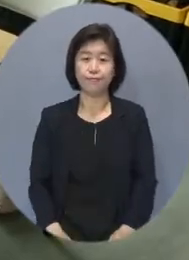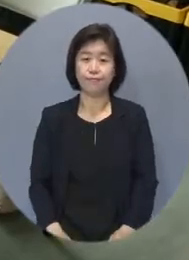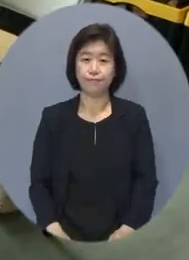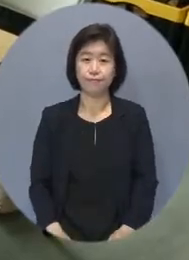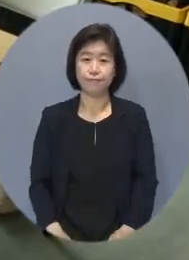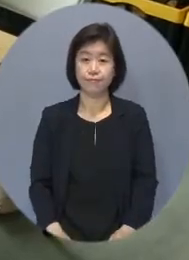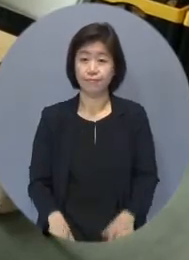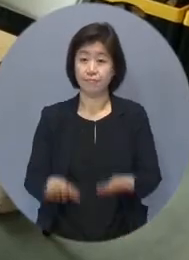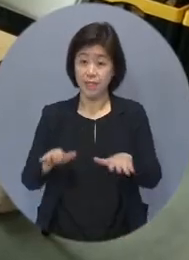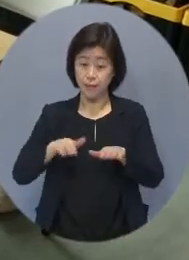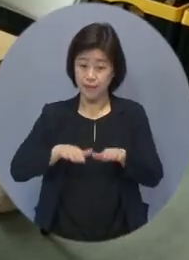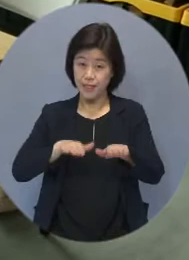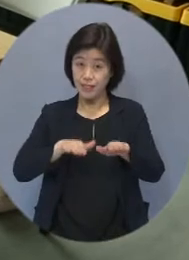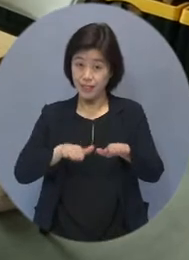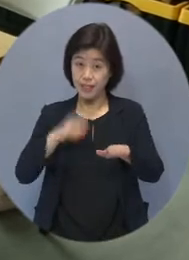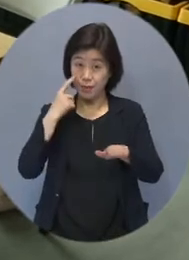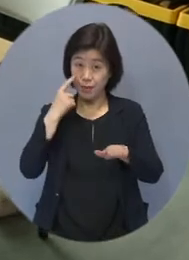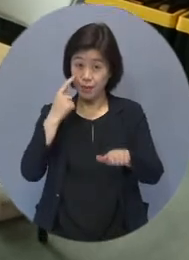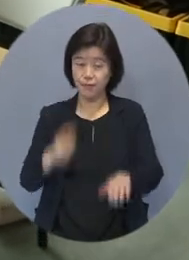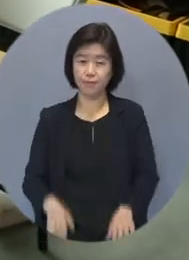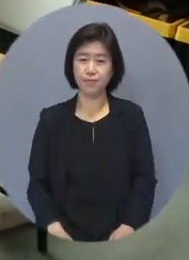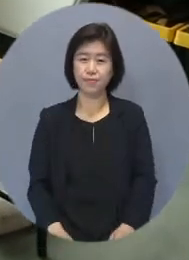그럼 우리 미싱으로 가볼까? 네.